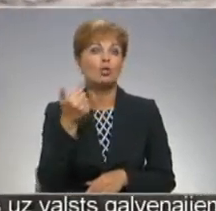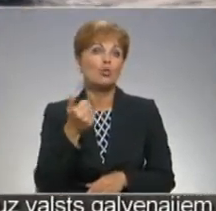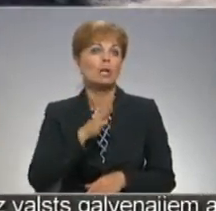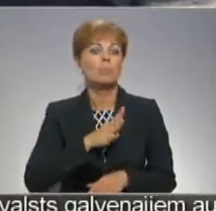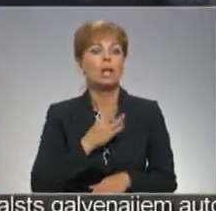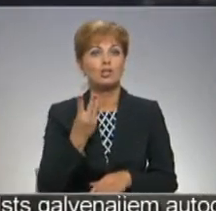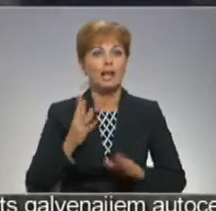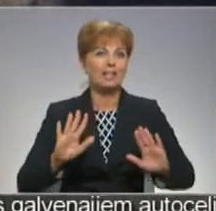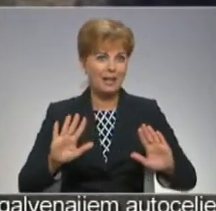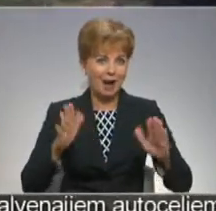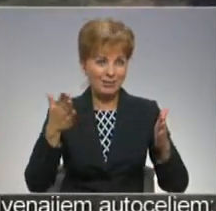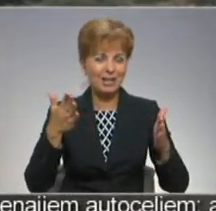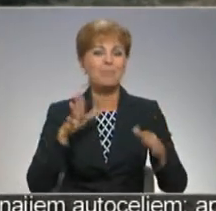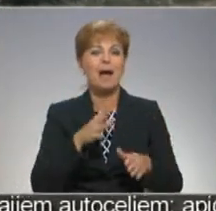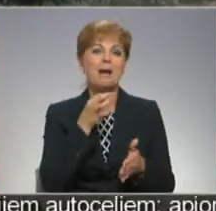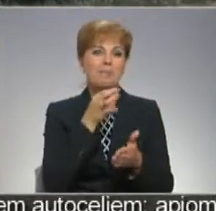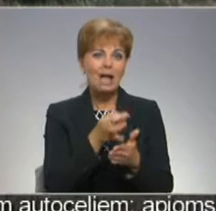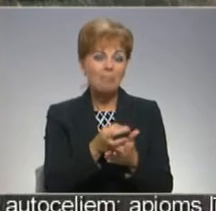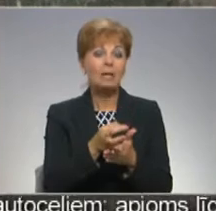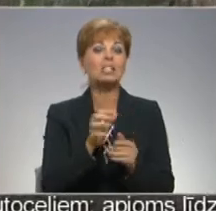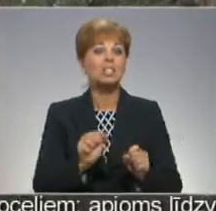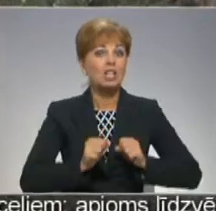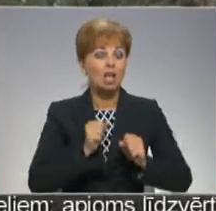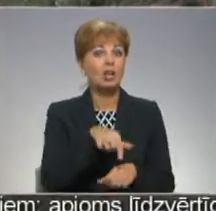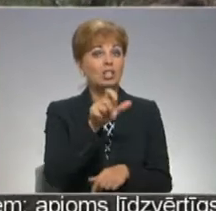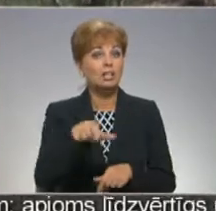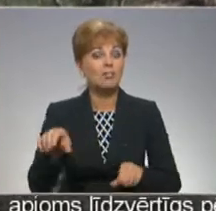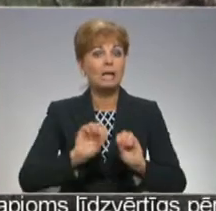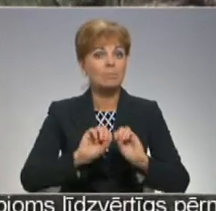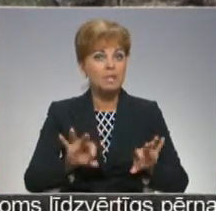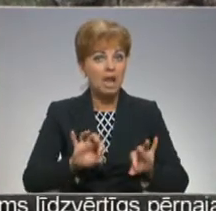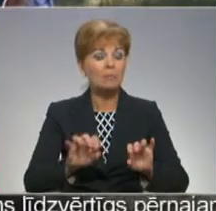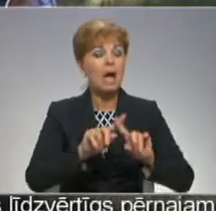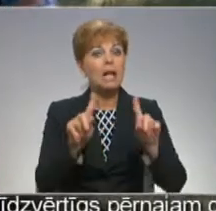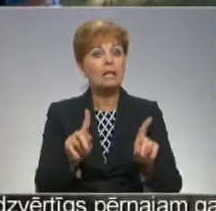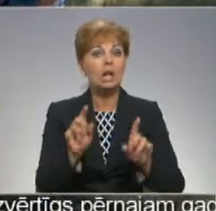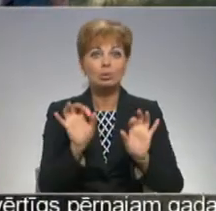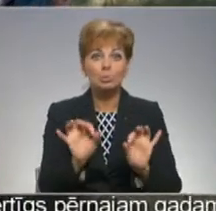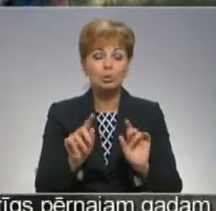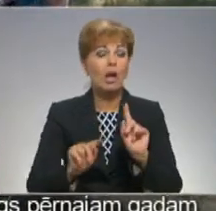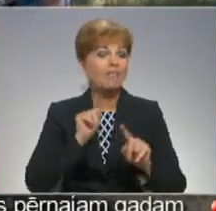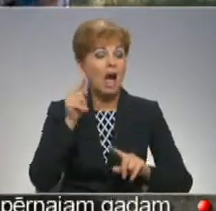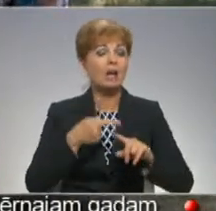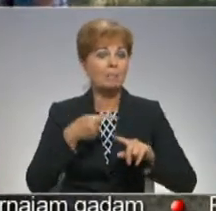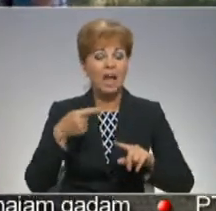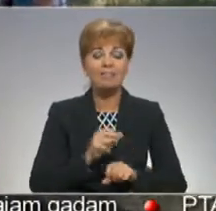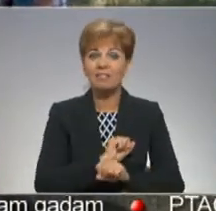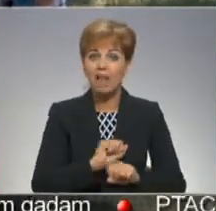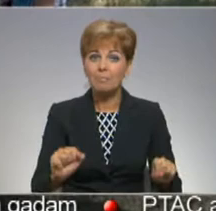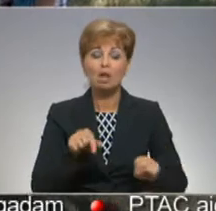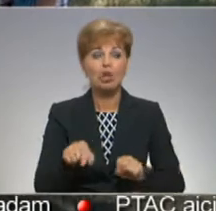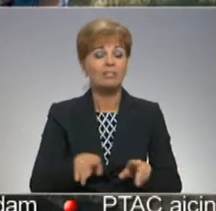4 gadījumi. Viņš gan piebilst, ka vispirms cenšoties cilvēkiem izskaidrot lietas būtību, lai nākamreiz nepieļautu